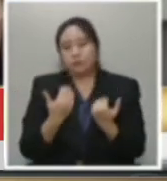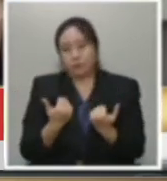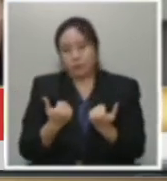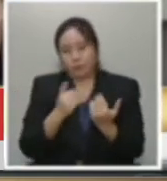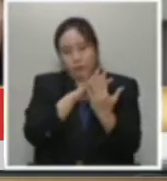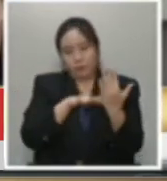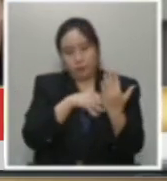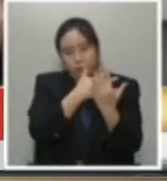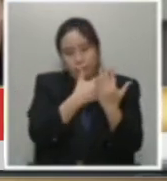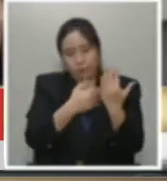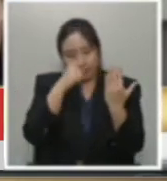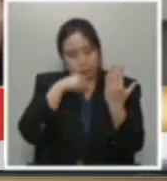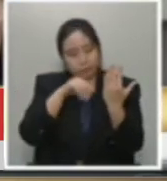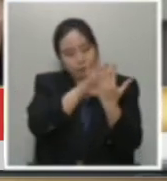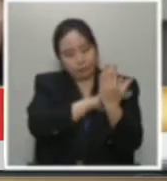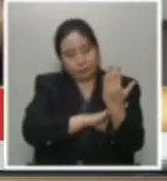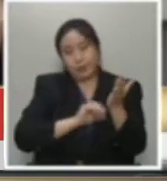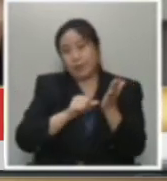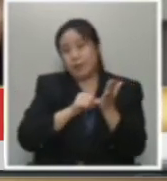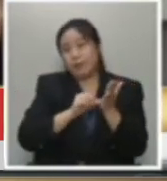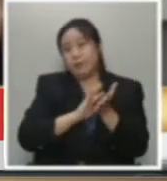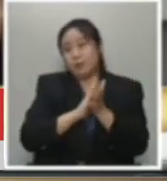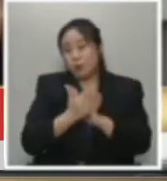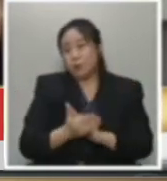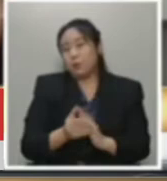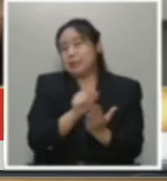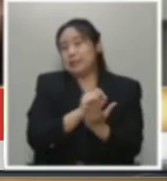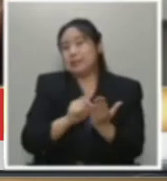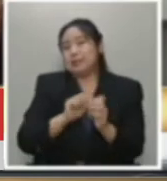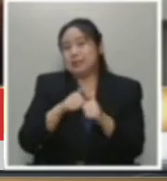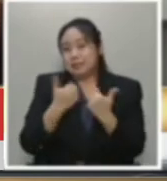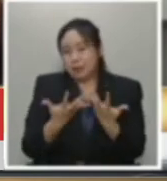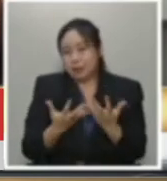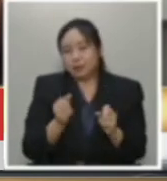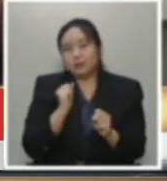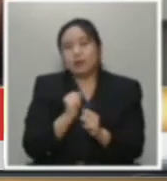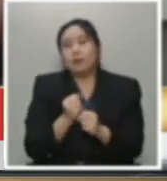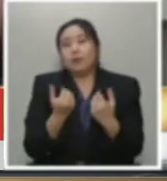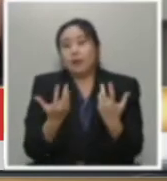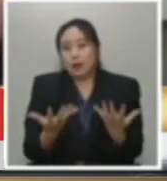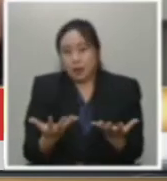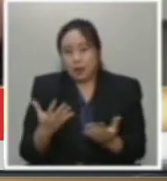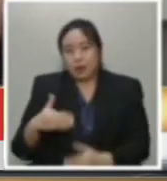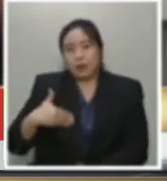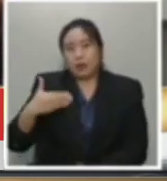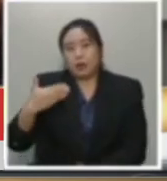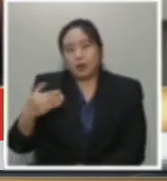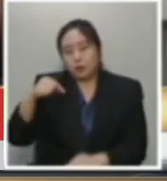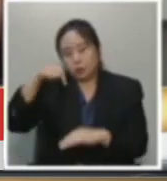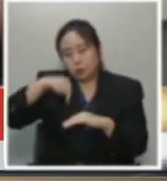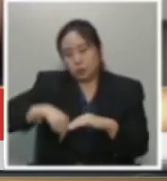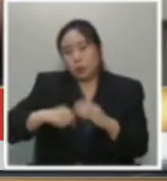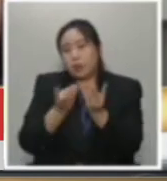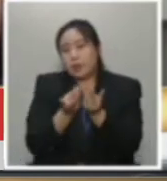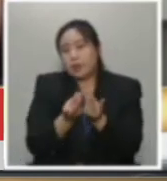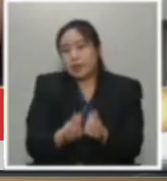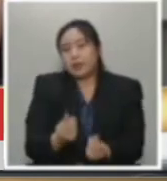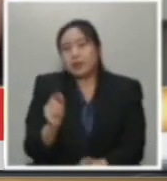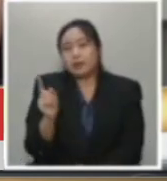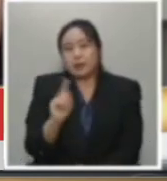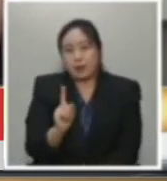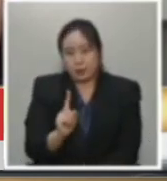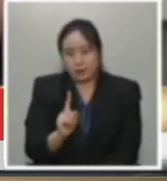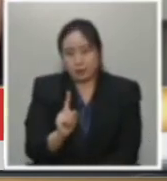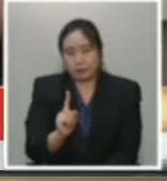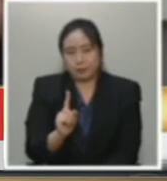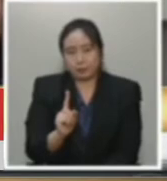ท่านเขียนออกมาอย่างไรและทำอย่างไรบ้างและลงสู่รายละเอียดอย่างไรในประเ